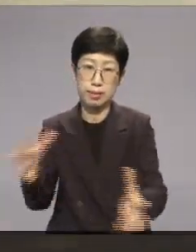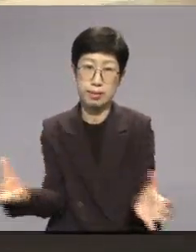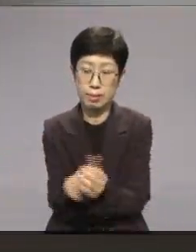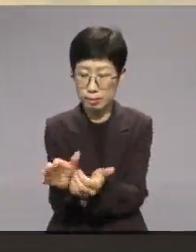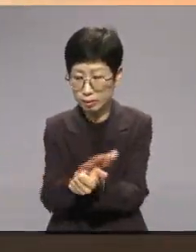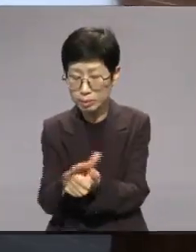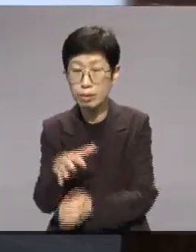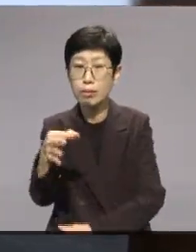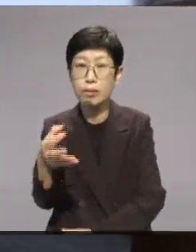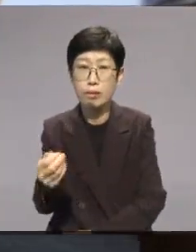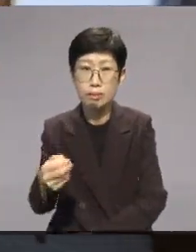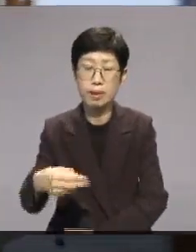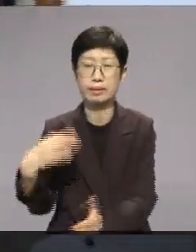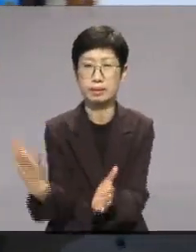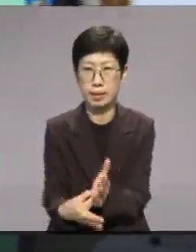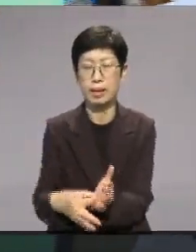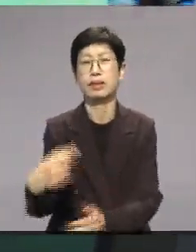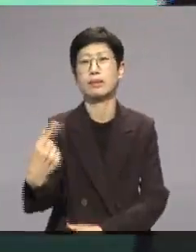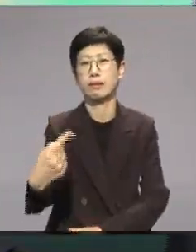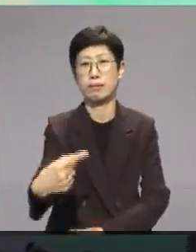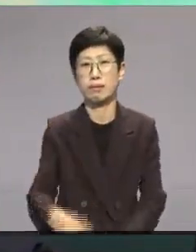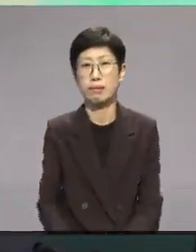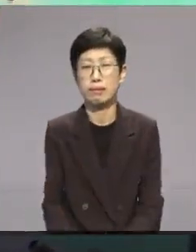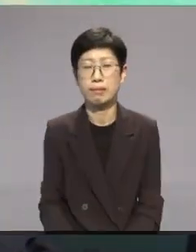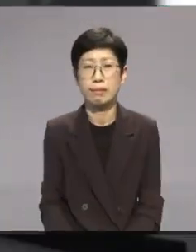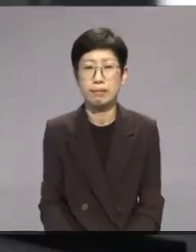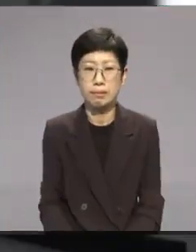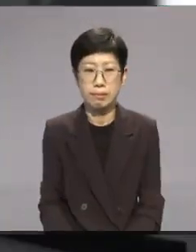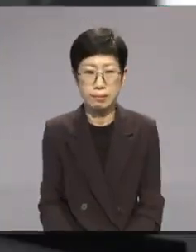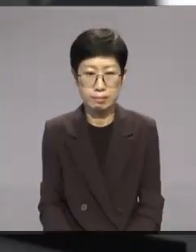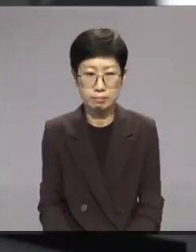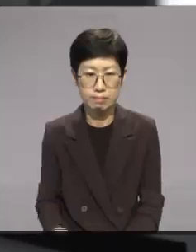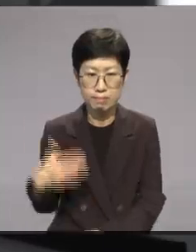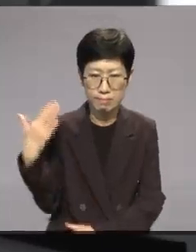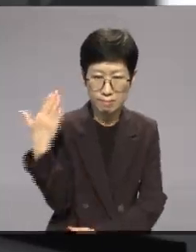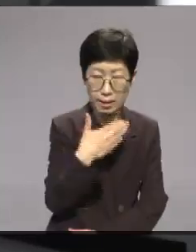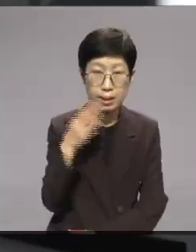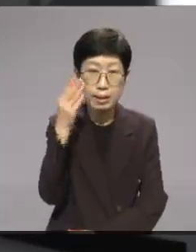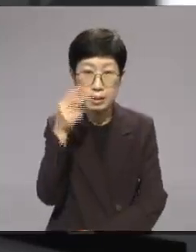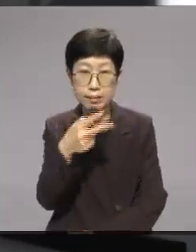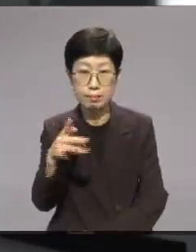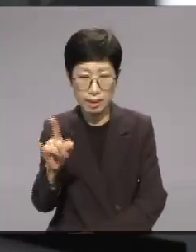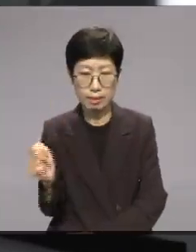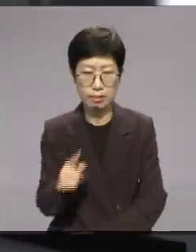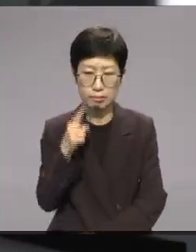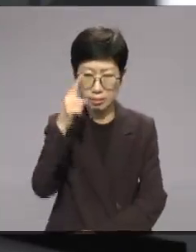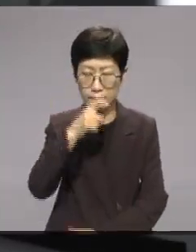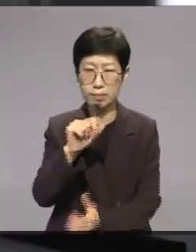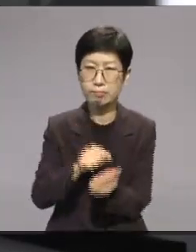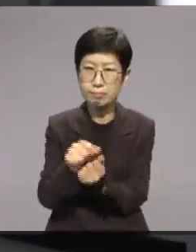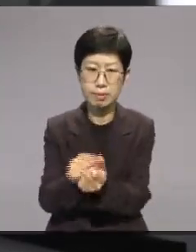요금은 춘추복과 하복 기준 한벌당 1,000원입니다 깔끔하게 기름 때라든지 지저 걸 세해 주기